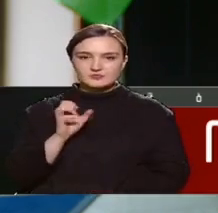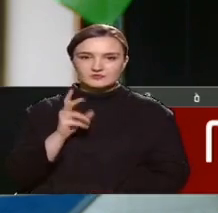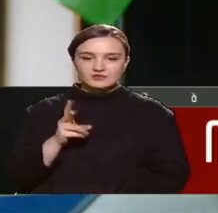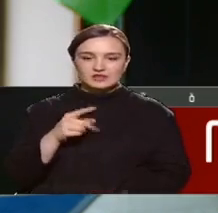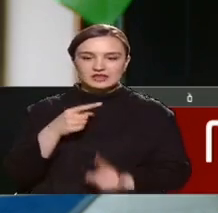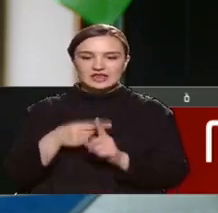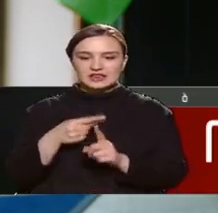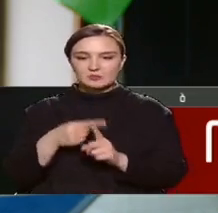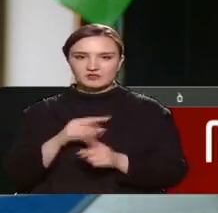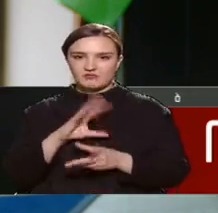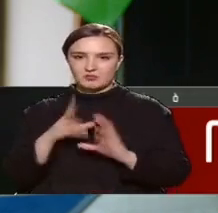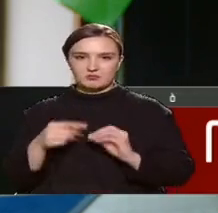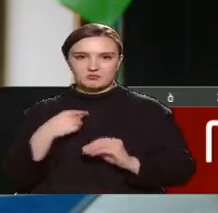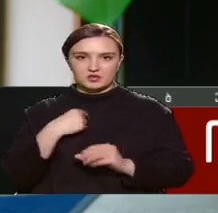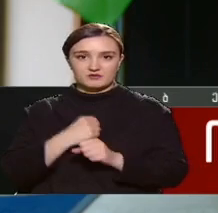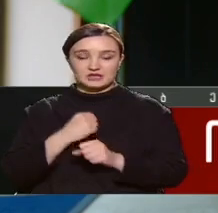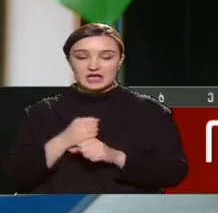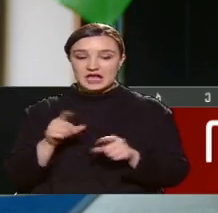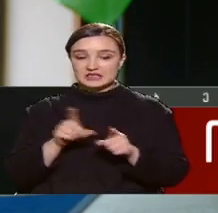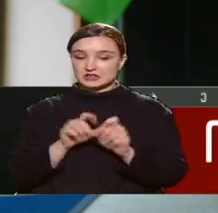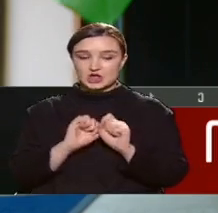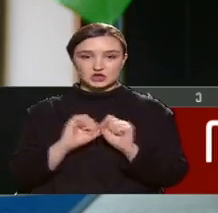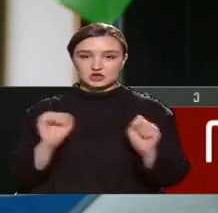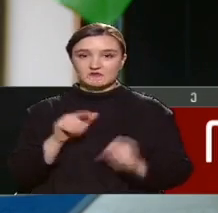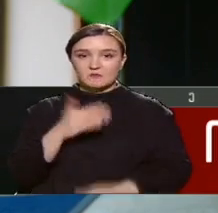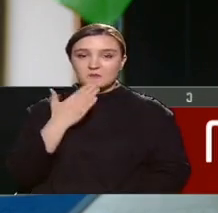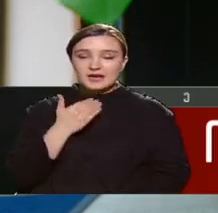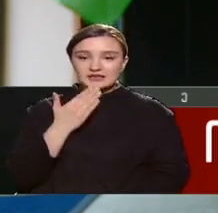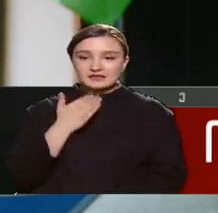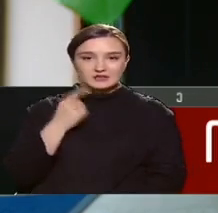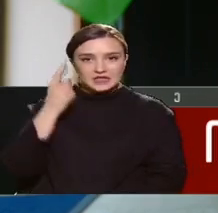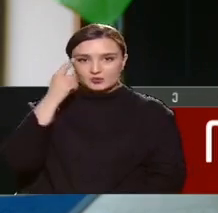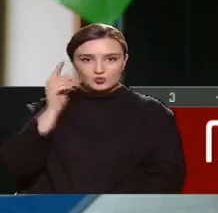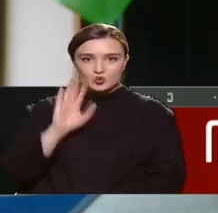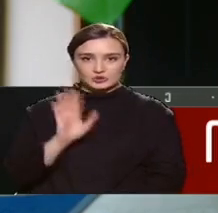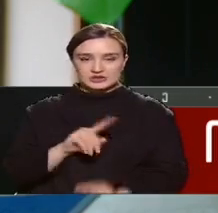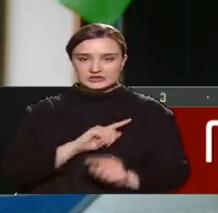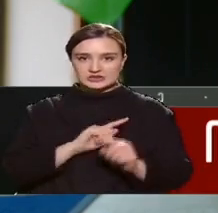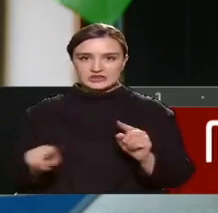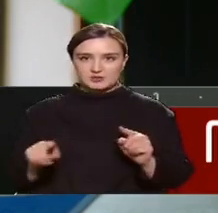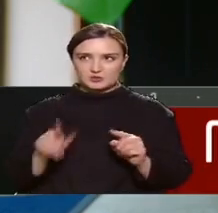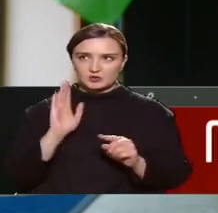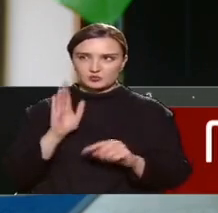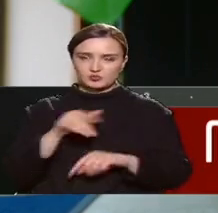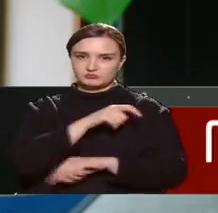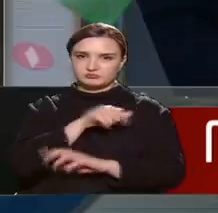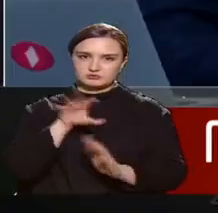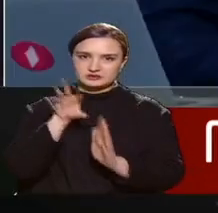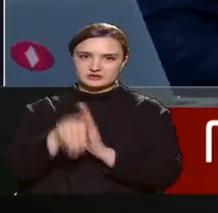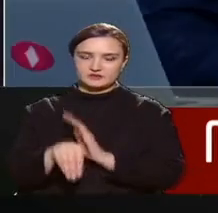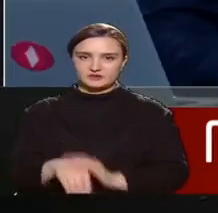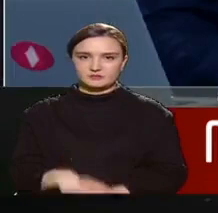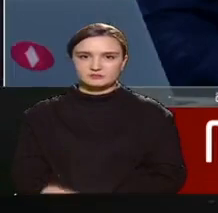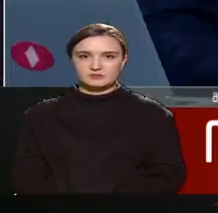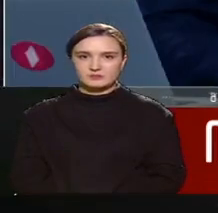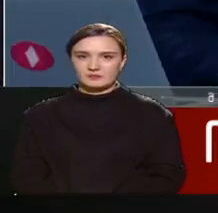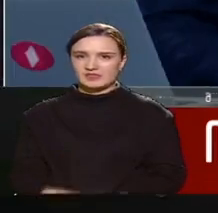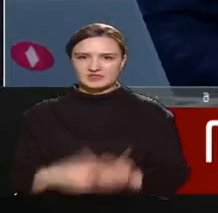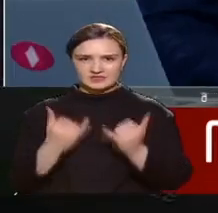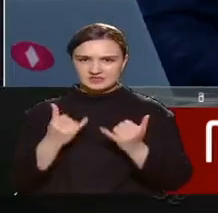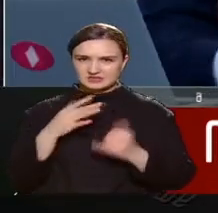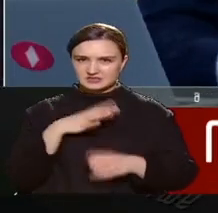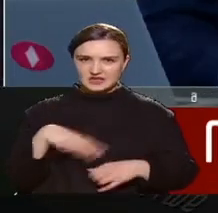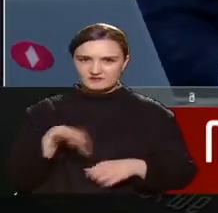დადებითი მხარე და არ მგონია რომ ასე შეიძლება მარტივად და სწრაფად გახდეთ ევროკავშირის წევრი. ანუ დღეს არ არის ჩვენი